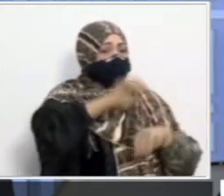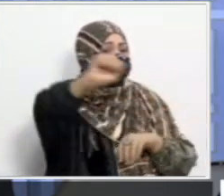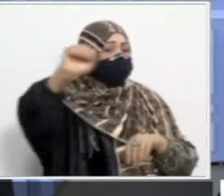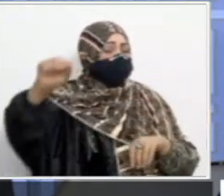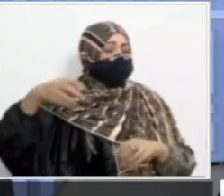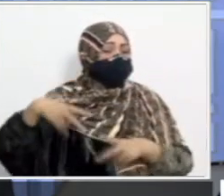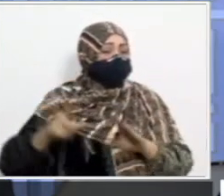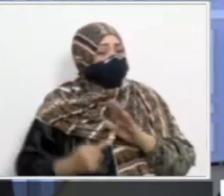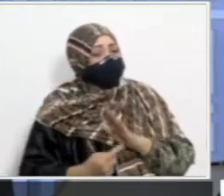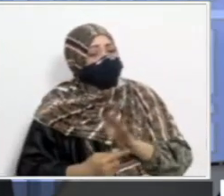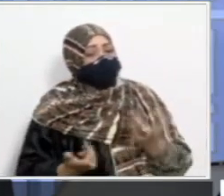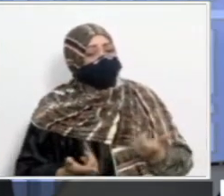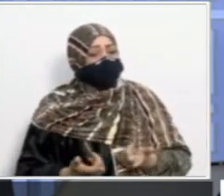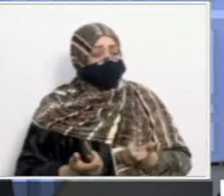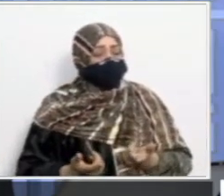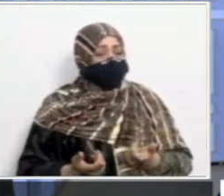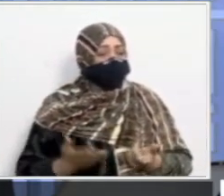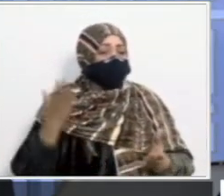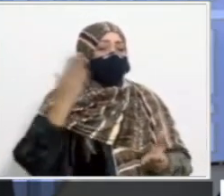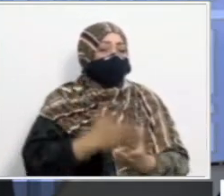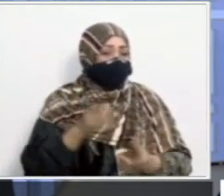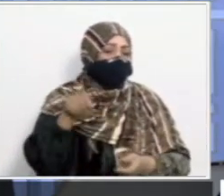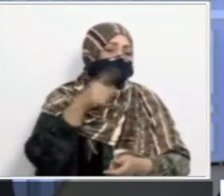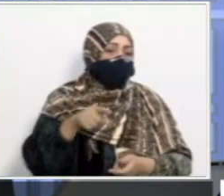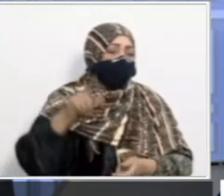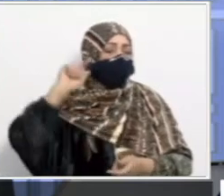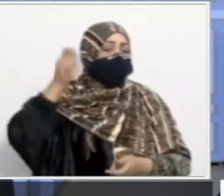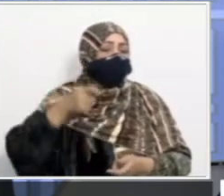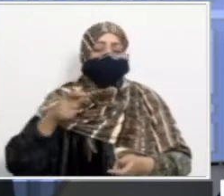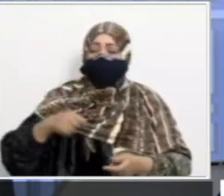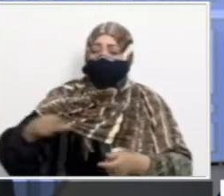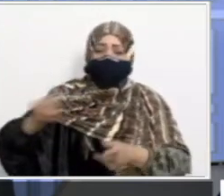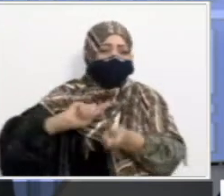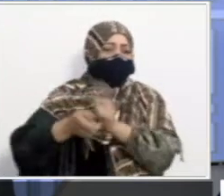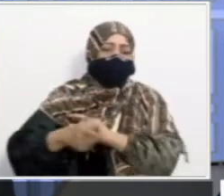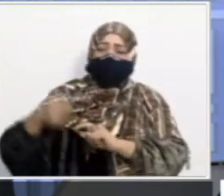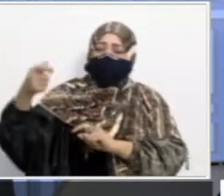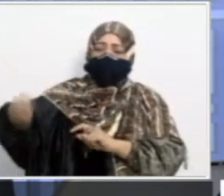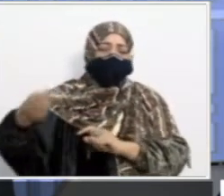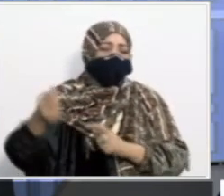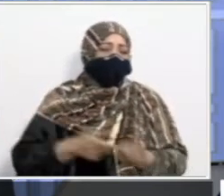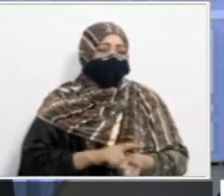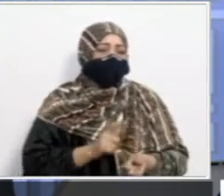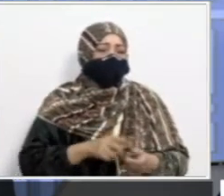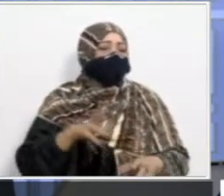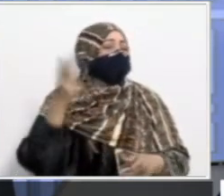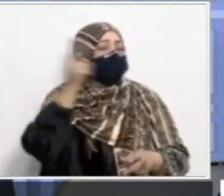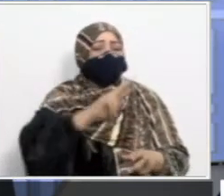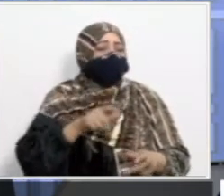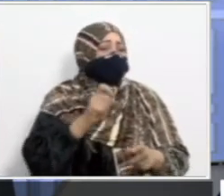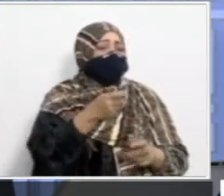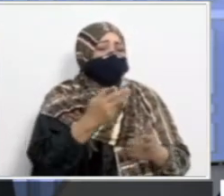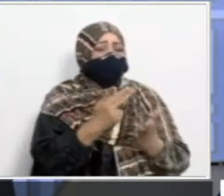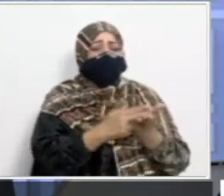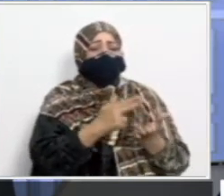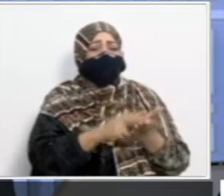أنك تشريها من حد هو فيها ولا تأخذها من الدولة لأنها مملوكة للناس. أما إذا كانت الدولة قاعدة ما وزعتهمش وهي لا